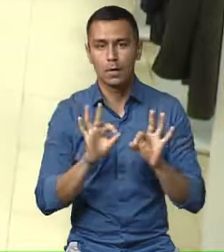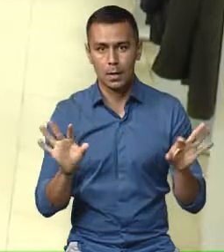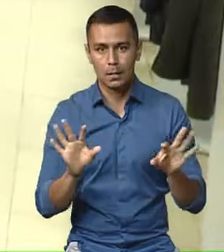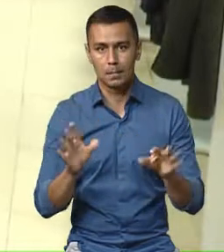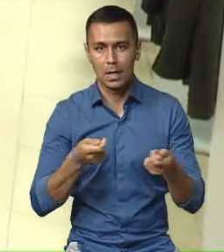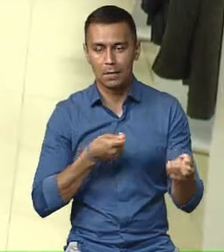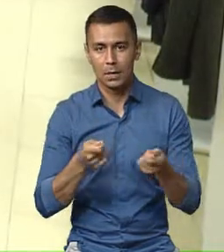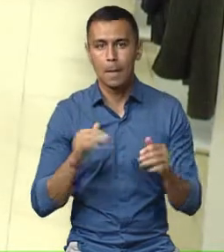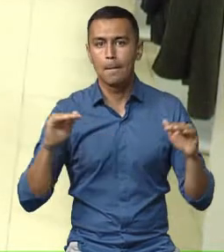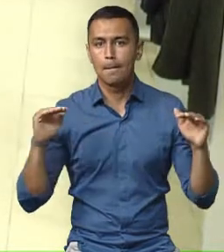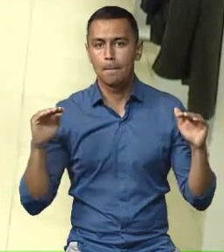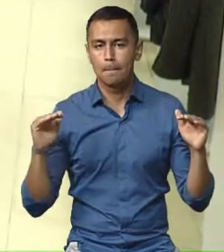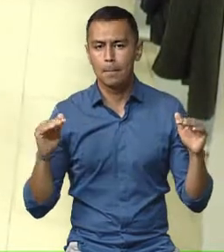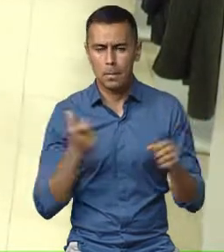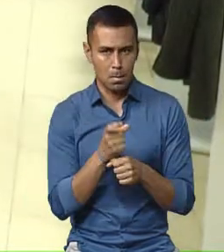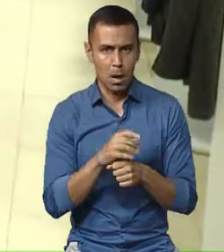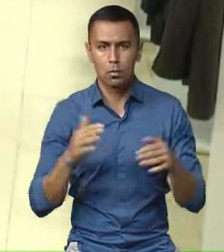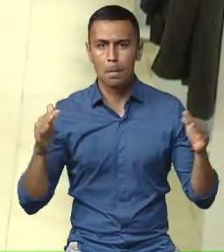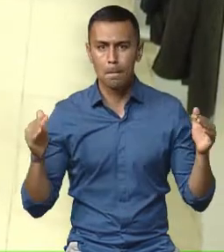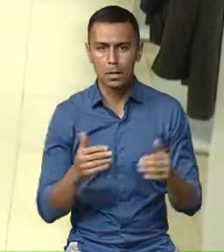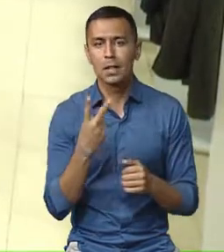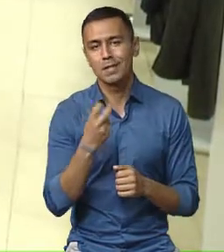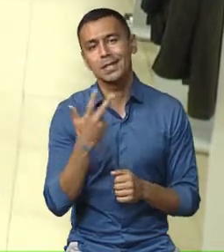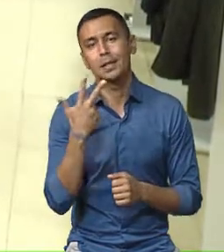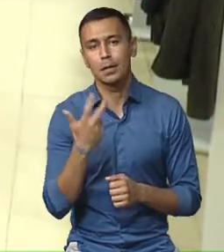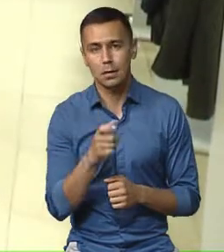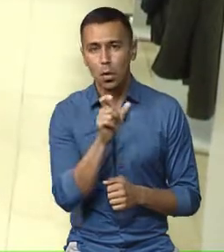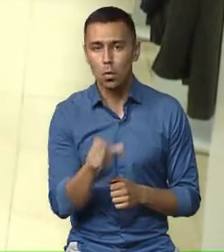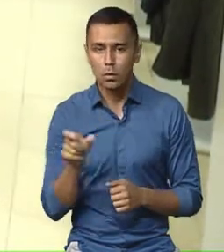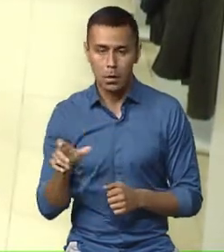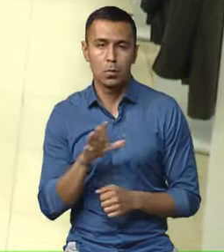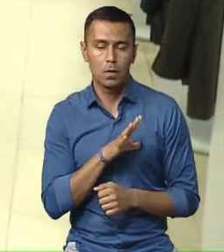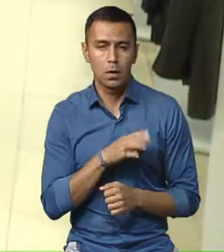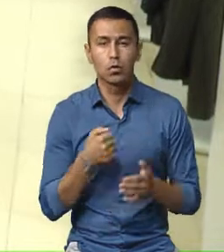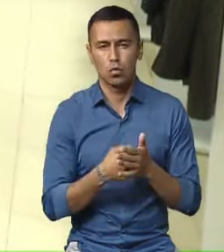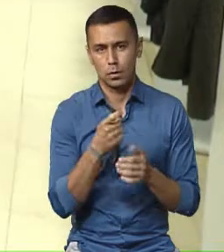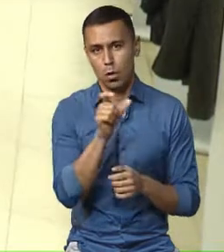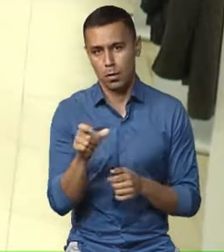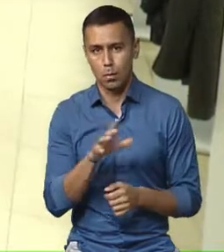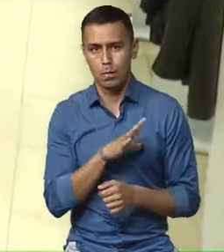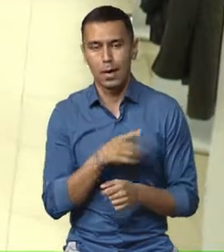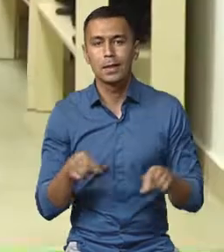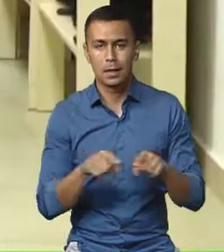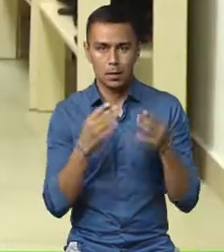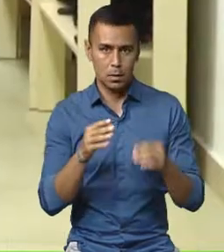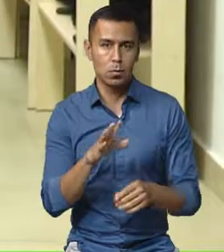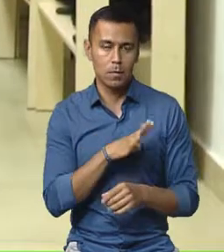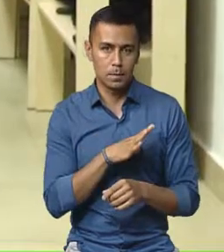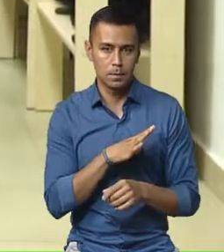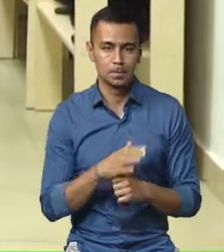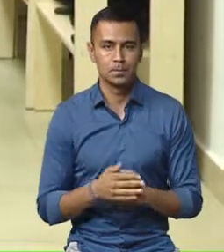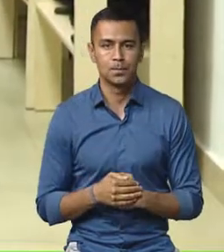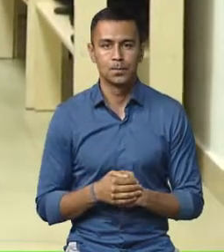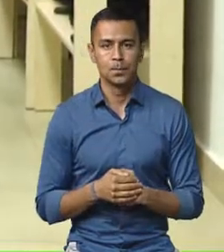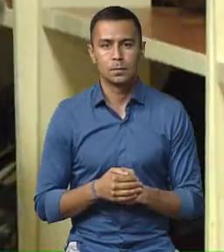Дроздова. Менше, набагато менше, і 200, і 300, і до 100. І такі дні бувають. Наталя Сідова,